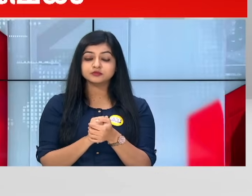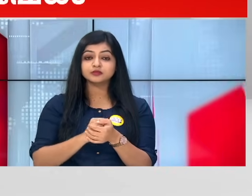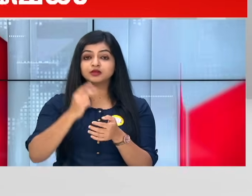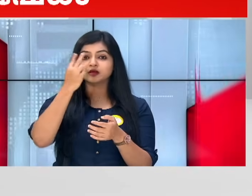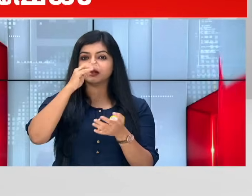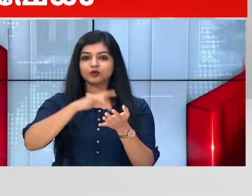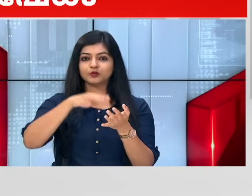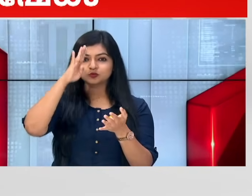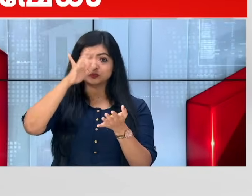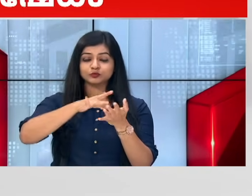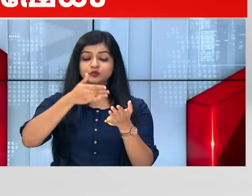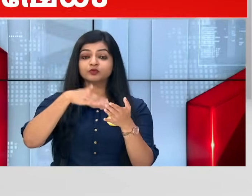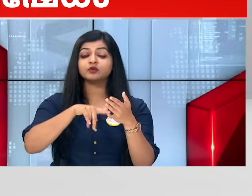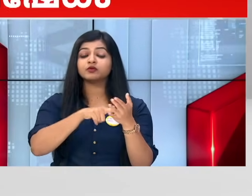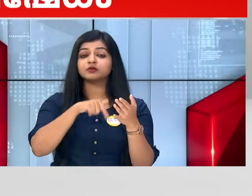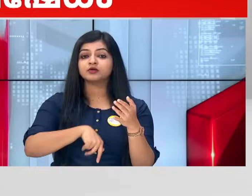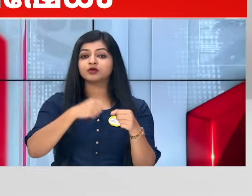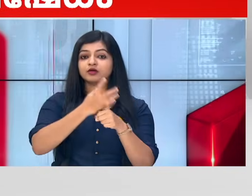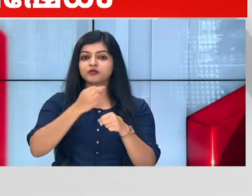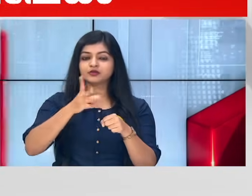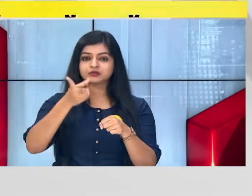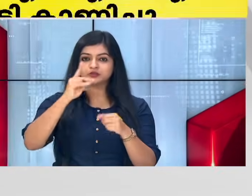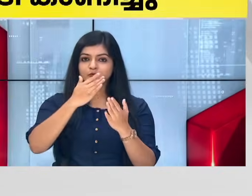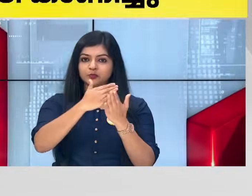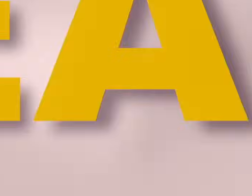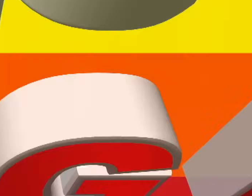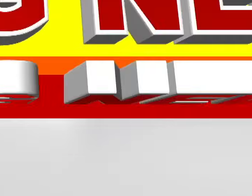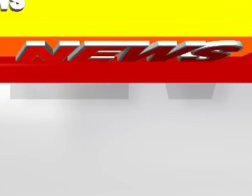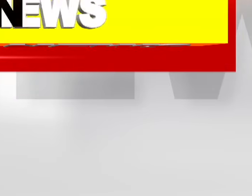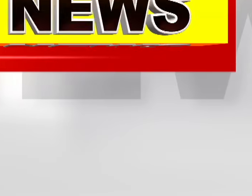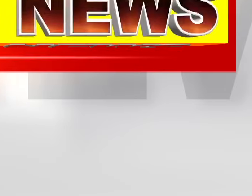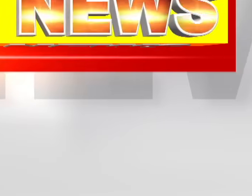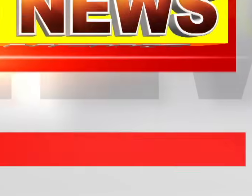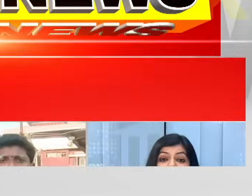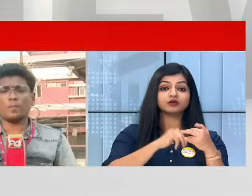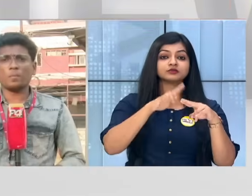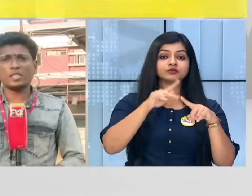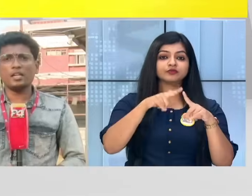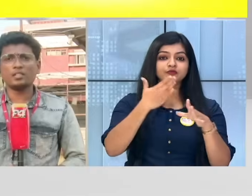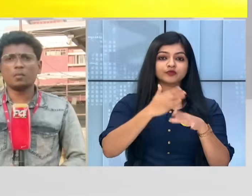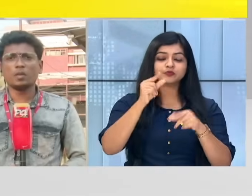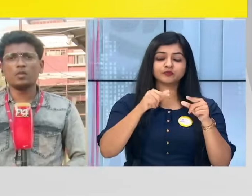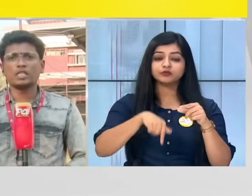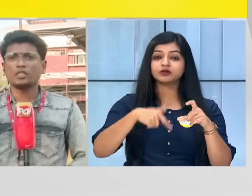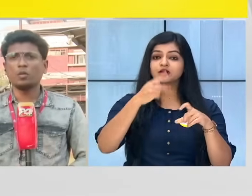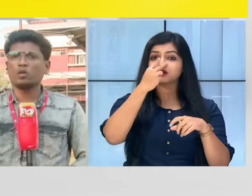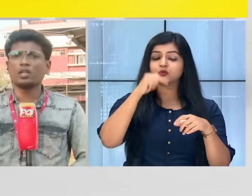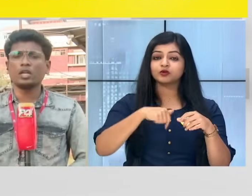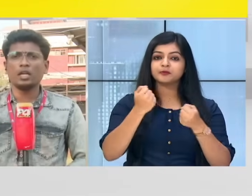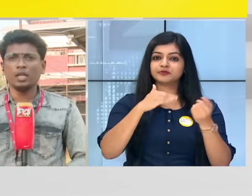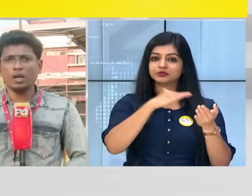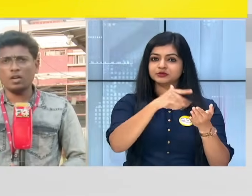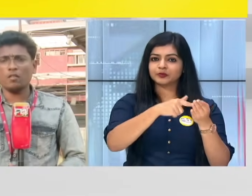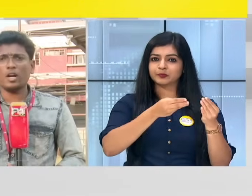ഇരിങ്ങാലക്കുടയിൽ ഇന്ന് ഗവർണർ രണ്ടാമത്തെ പരിപാടിയിൽ പങ്കെടുക്കാൻ എത്തുന്ന സമയത്താണ് ഈ SFI പ്രവർത്തകർ ഈ കരിങ്കൊടി കാണിക്കുന്നത്. ഇരിങ്ങാലക്കുട ബസ് സ്റ്റാൻഡിന് സമീപത്ത് വെച്ച് SFI പ്രവർത്തകർ